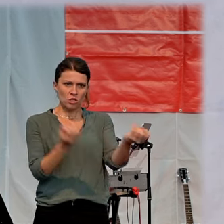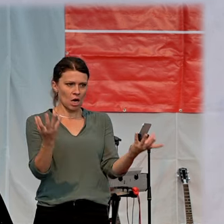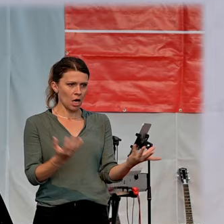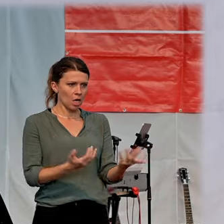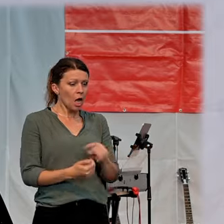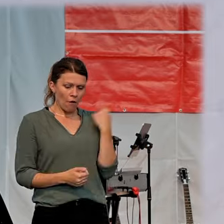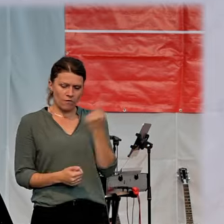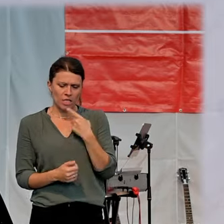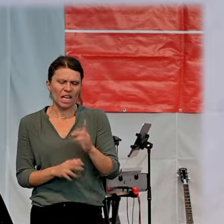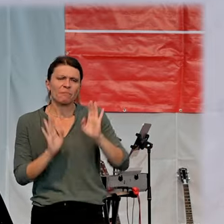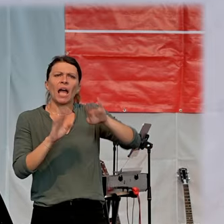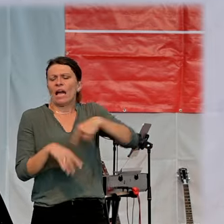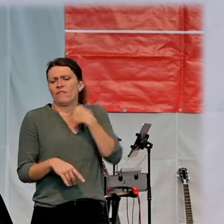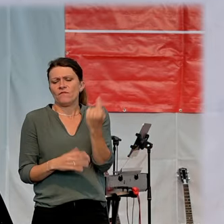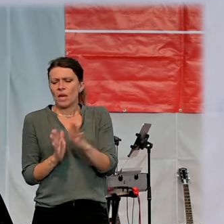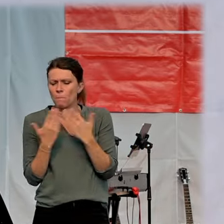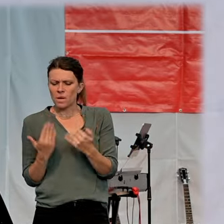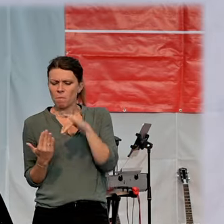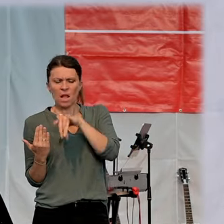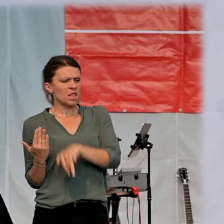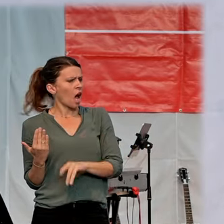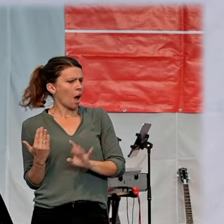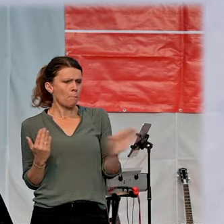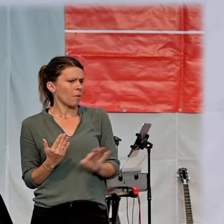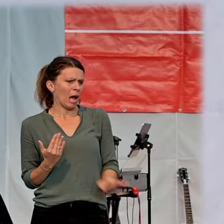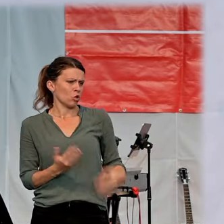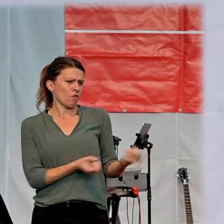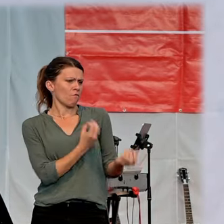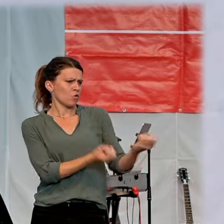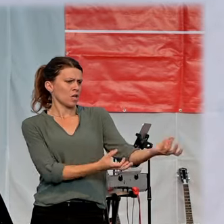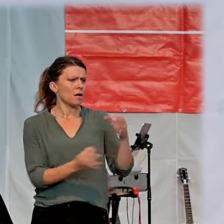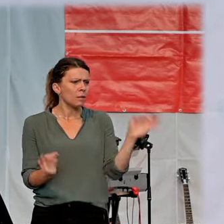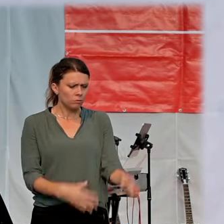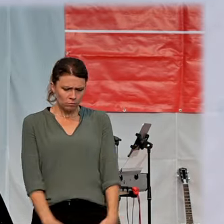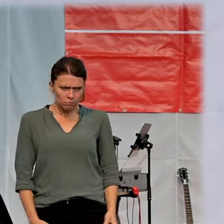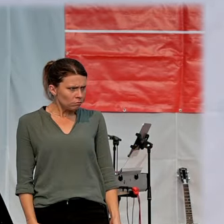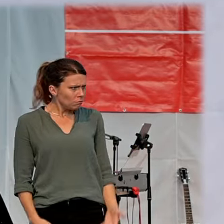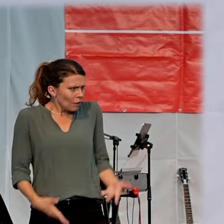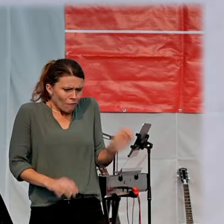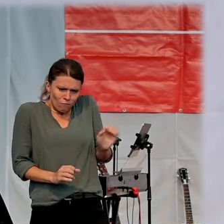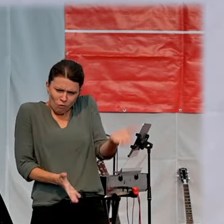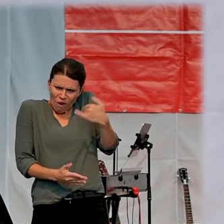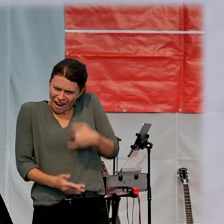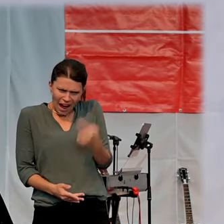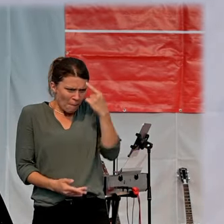Heilige Schrift, wir brauchen keine Zeichen und Wunder mehr. Wie kommen wir auf diese Idee?